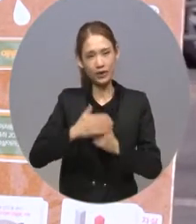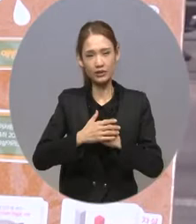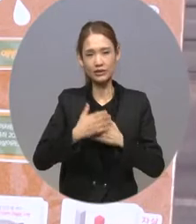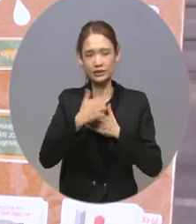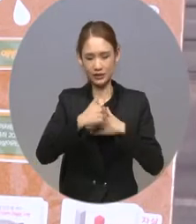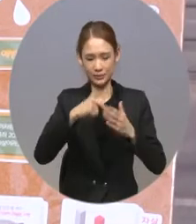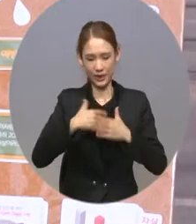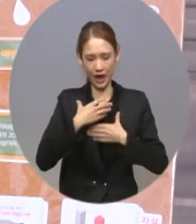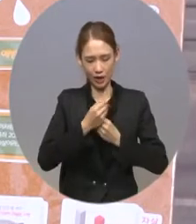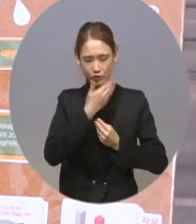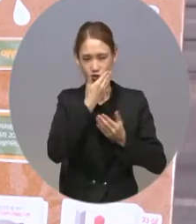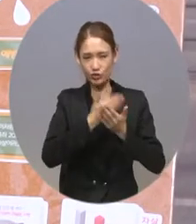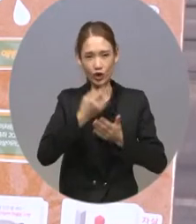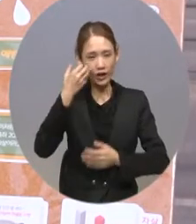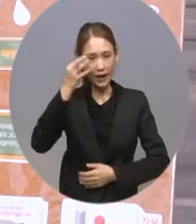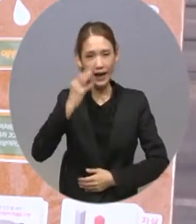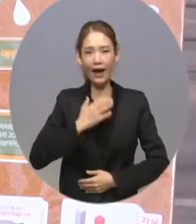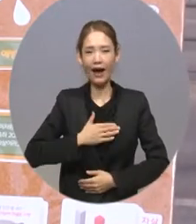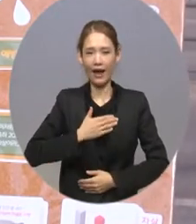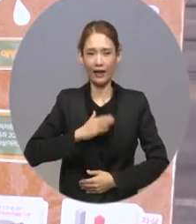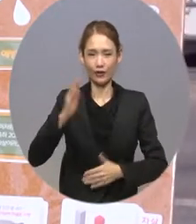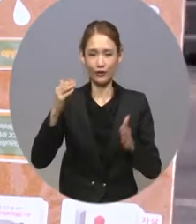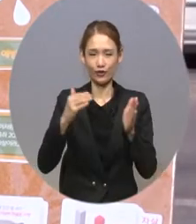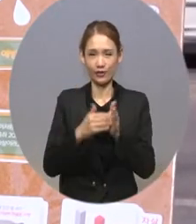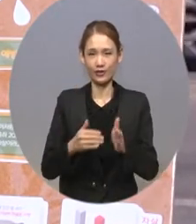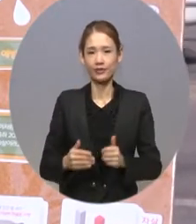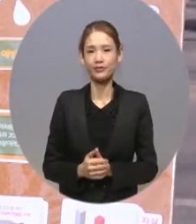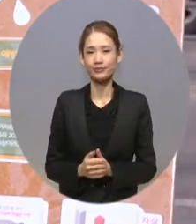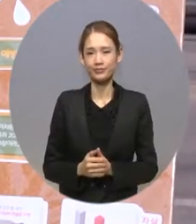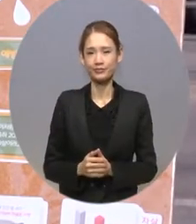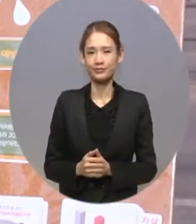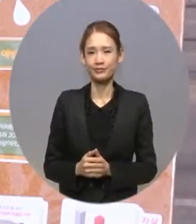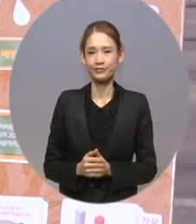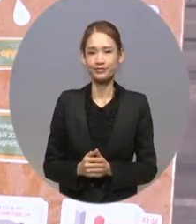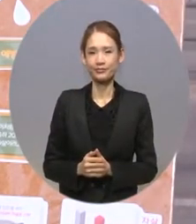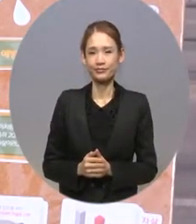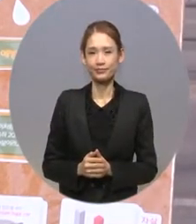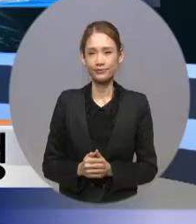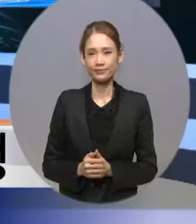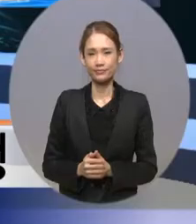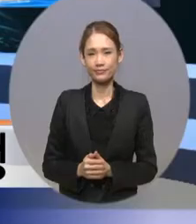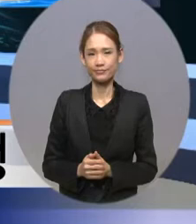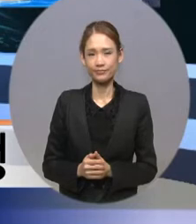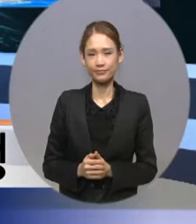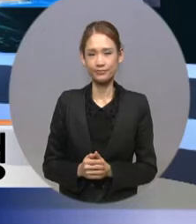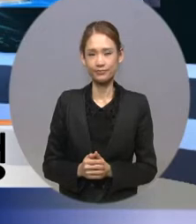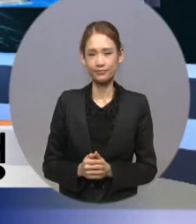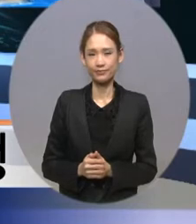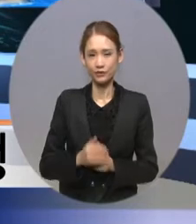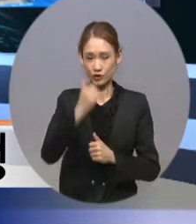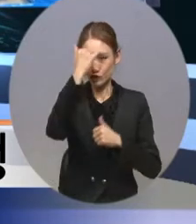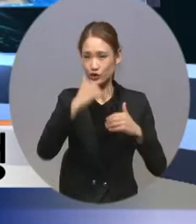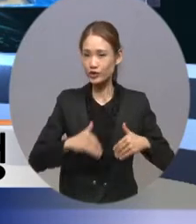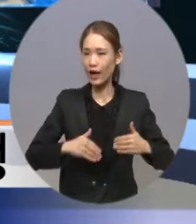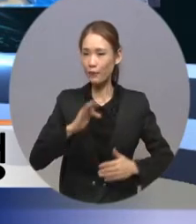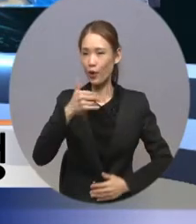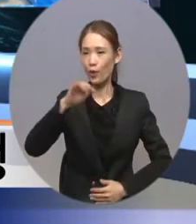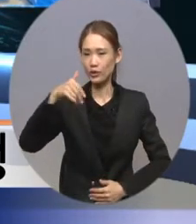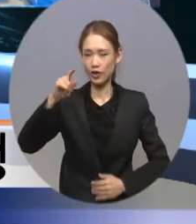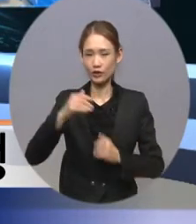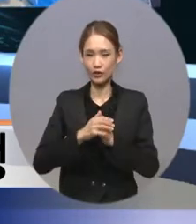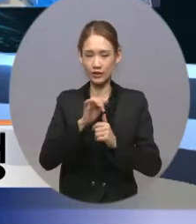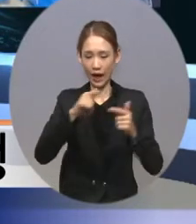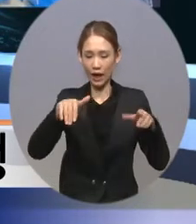또한 깨닫는 시간이 되었습니다. 복지TV 전북방송 신서유입니다. 충남 홍성군에서